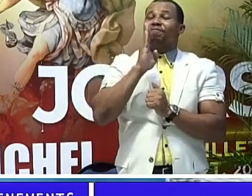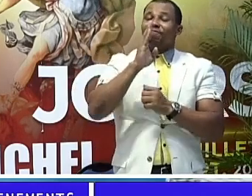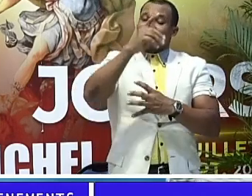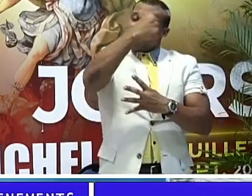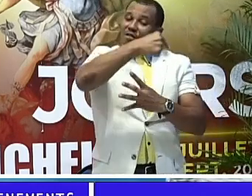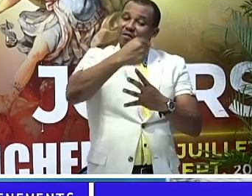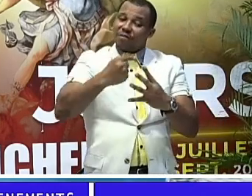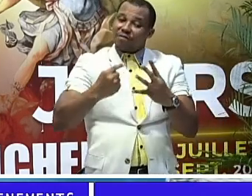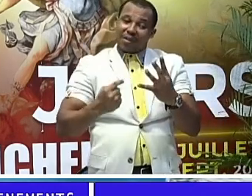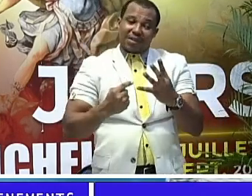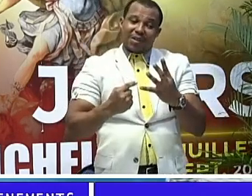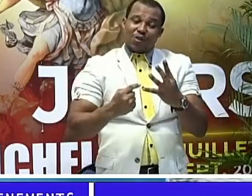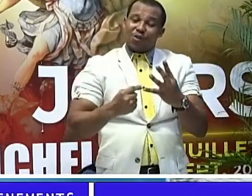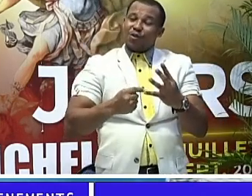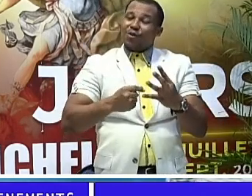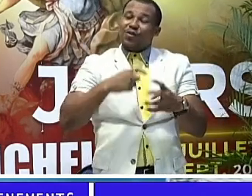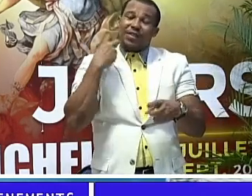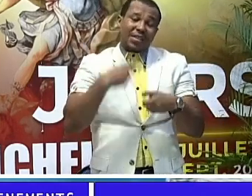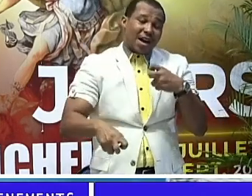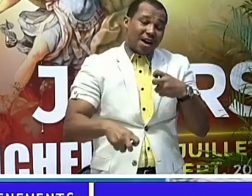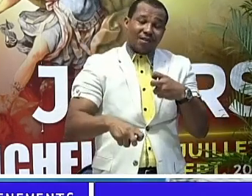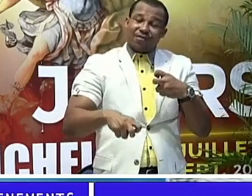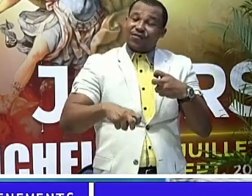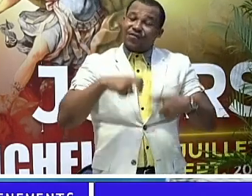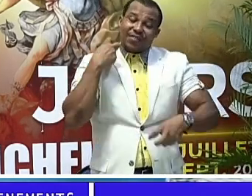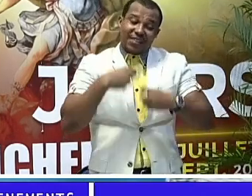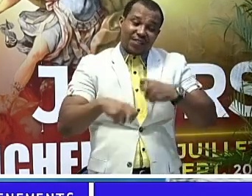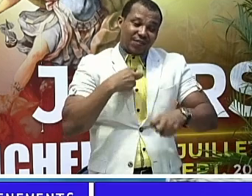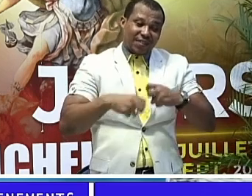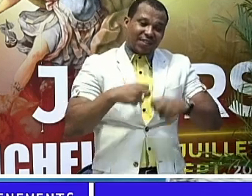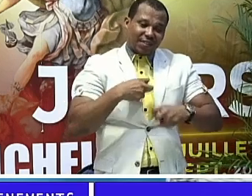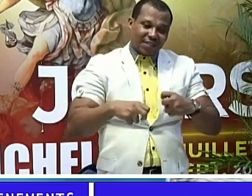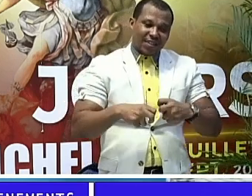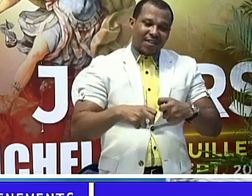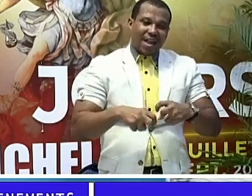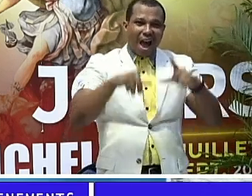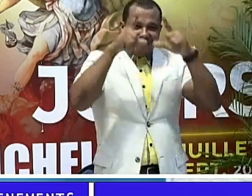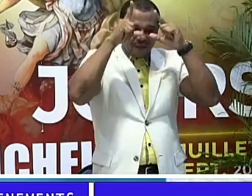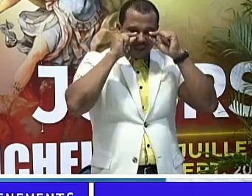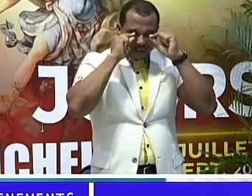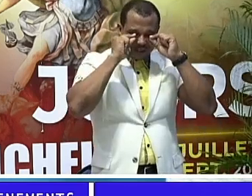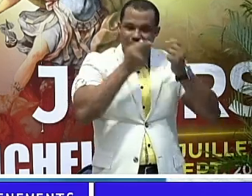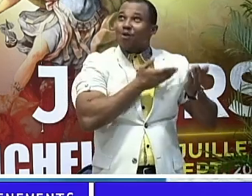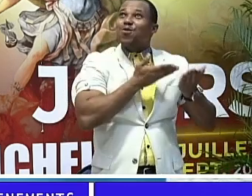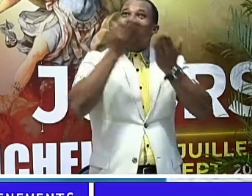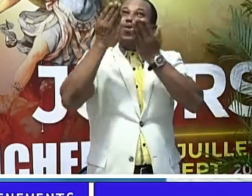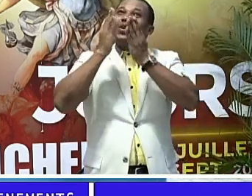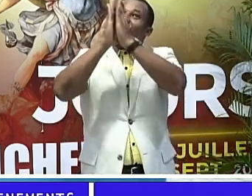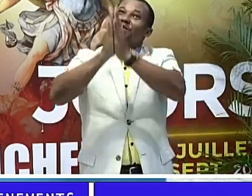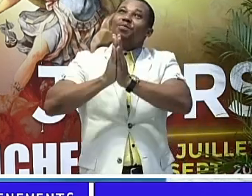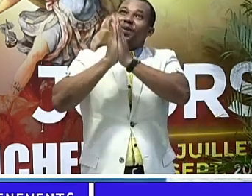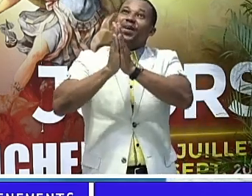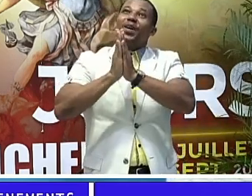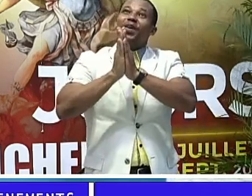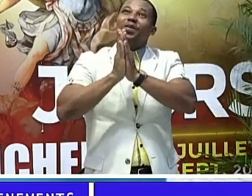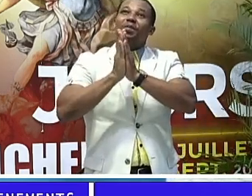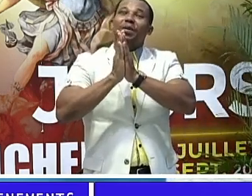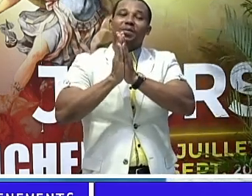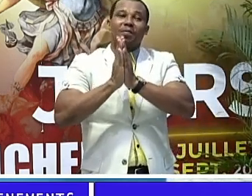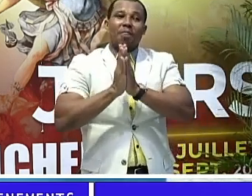hier. On nous fait mes yeux nous. On nous remet toute causé au bail bon Dieu. Je dis à la nous